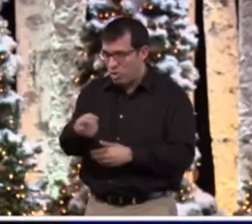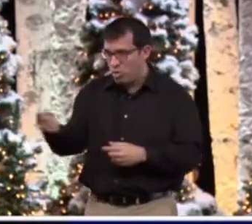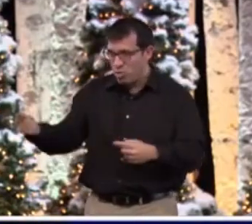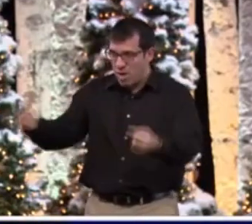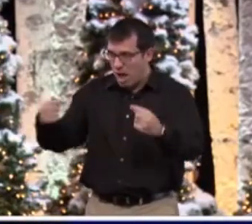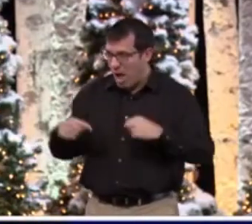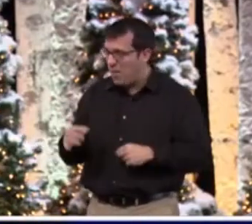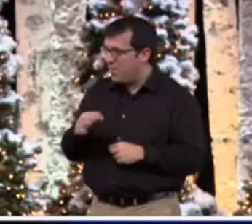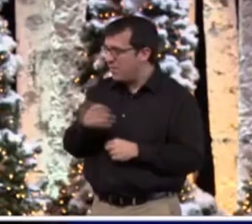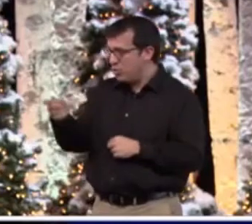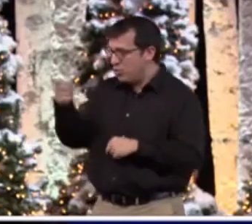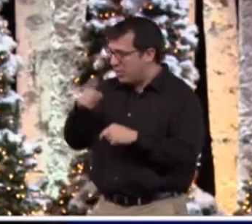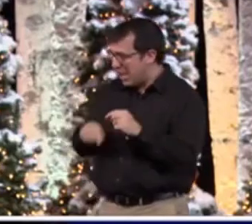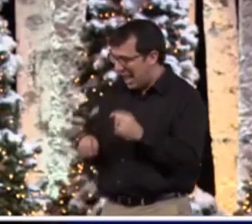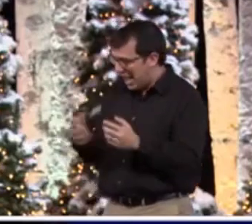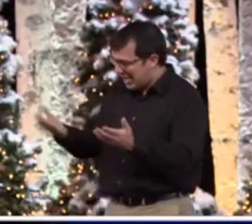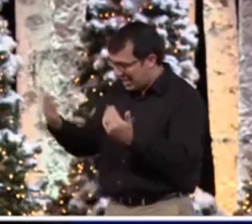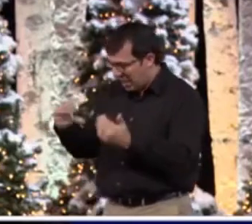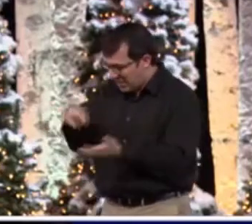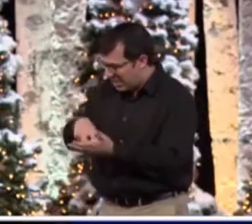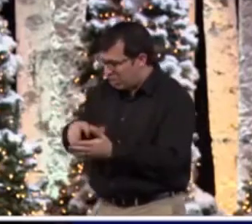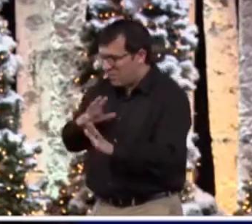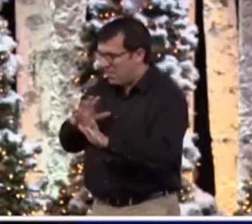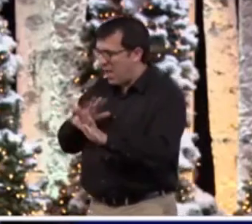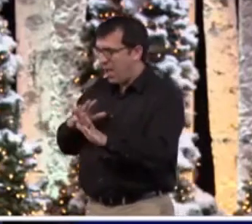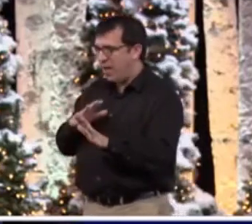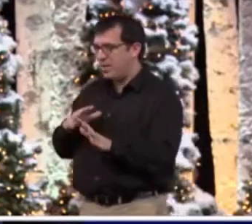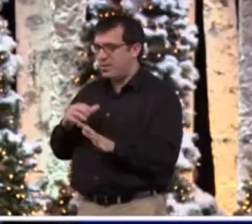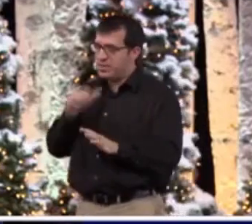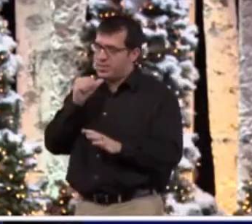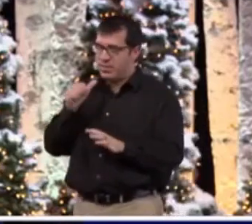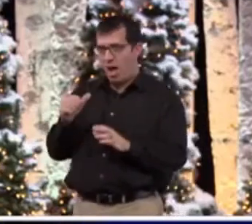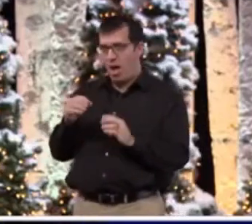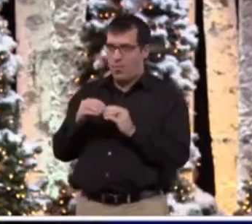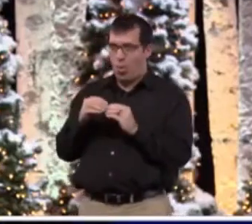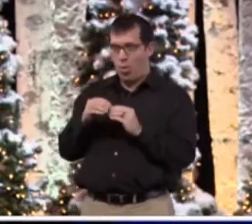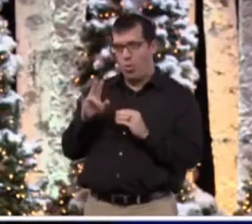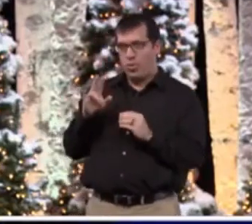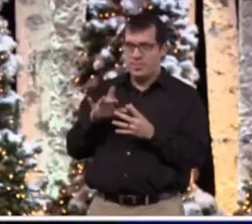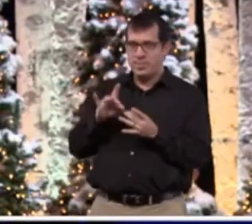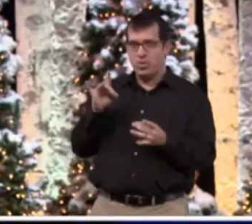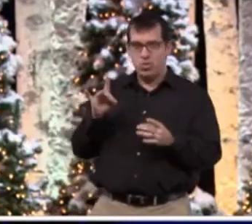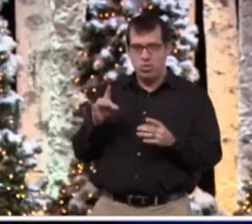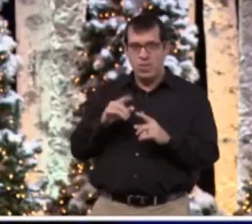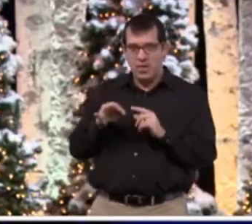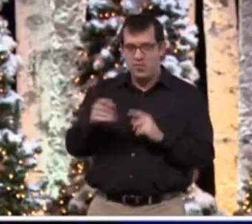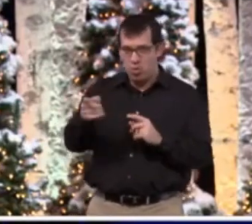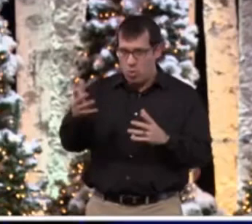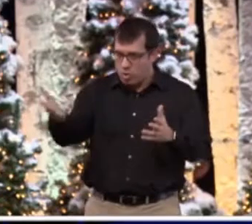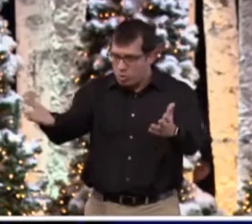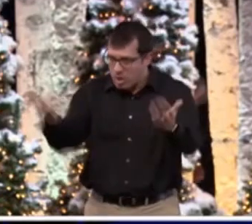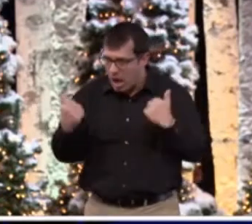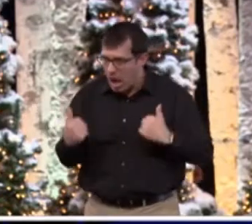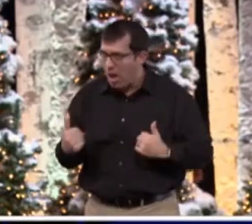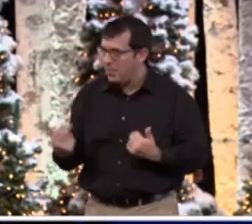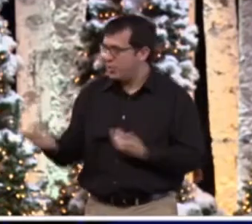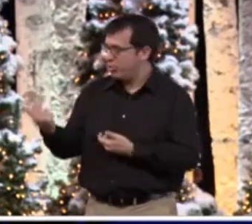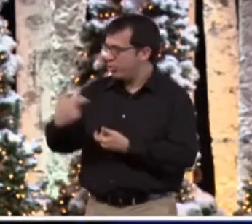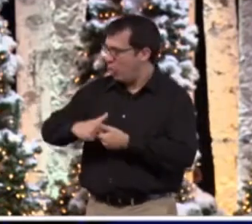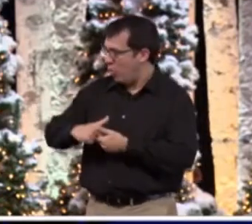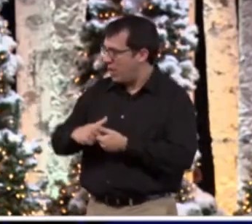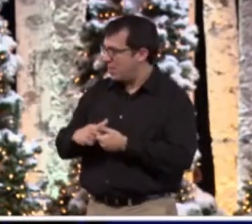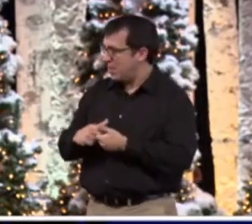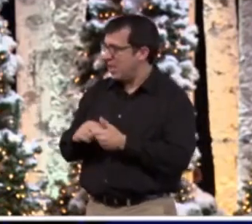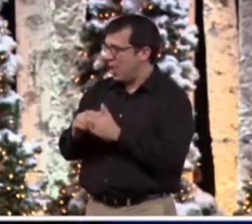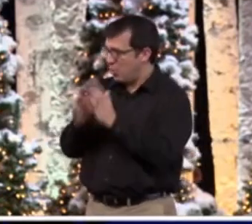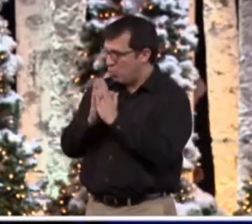यदि तपाईँ उभिन सक्नुहुन्छ र घुँडा टेक्न सक्नुहुन्न भने पनि ठिक छ, किनकि यो कुरा आत्मिक कुरासँग सम्बन्धित छ। तर यदि तपाईँ आएर यो कामलाई